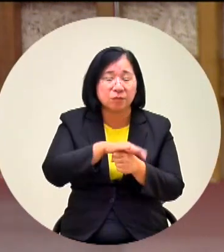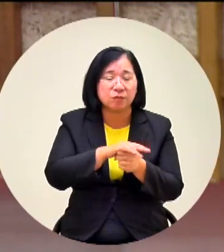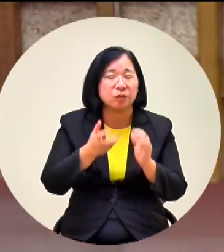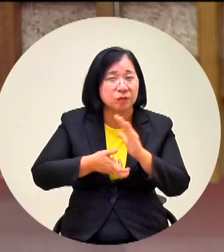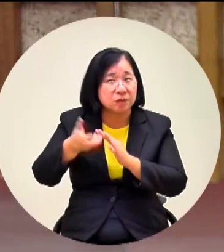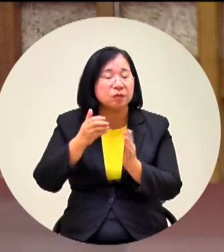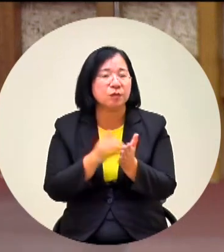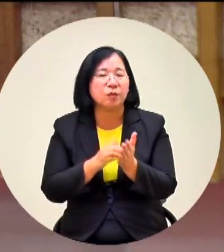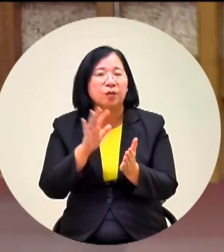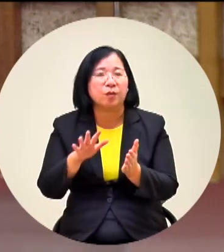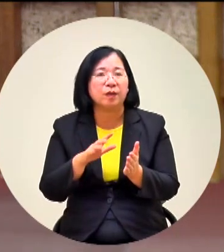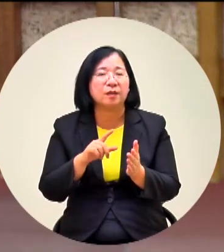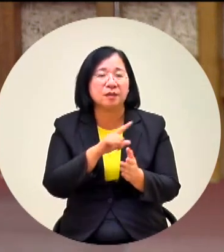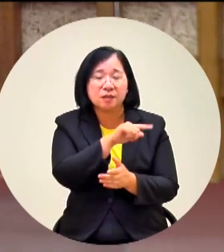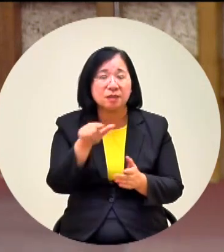氢能产业当。